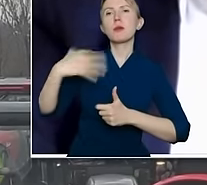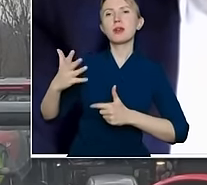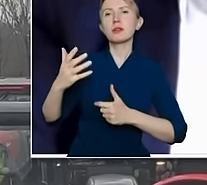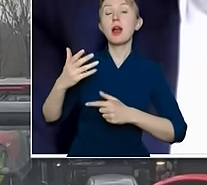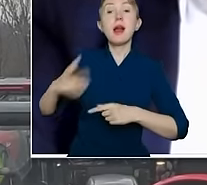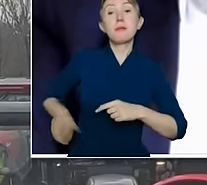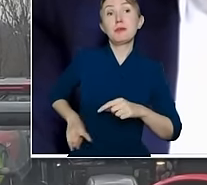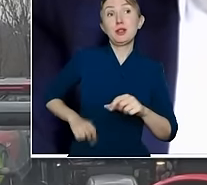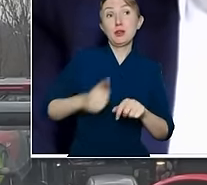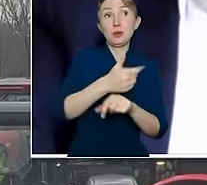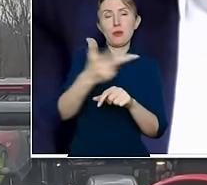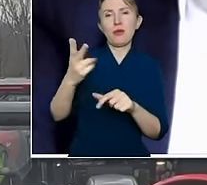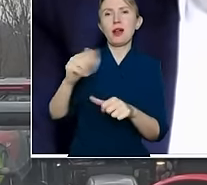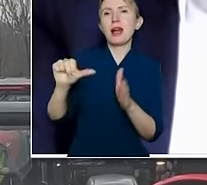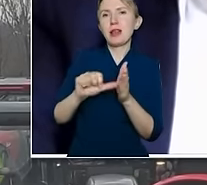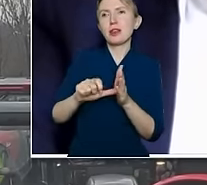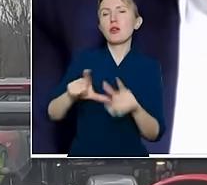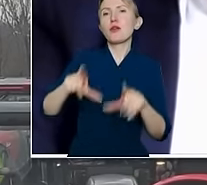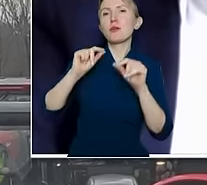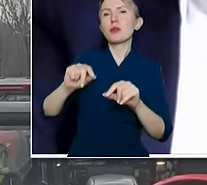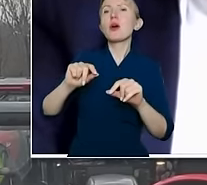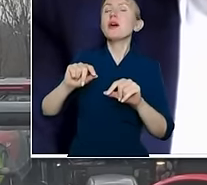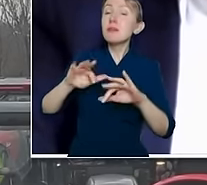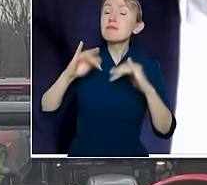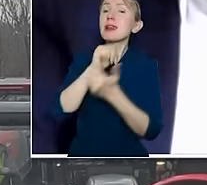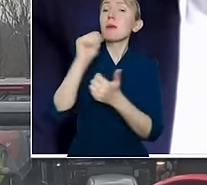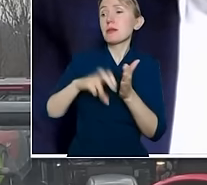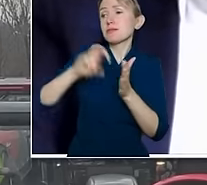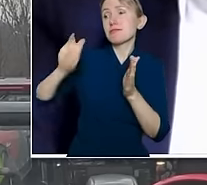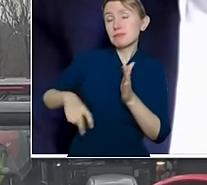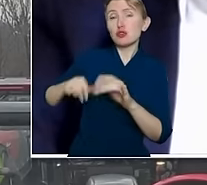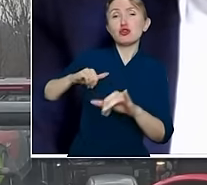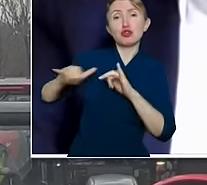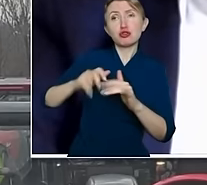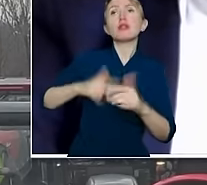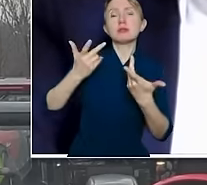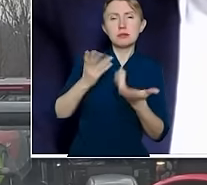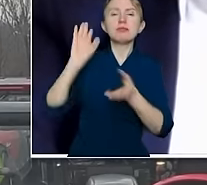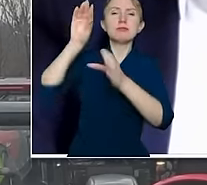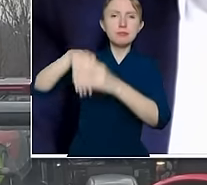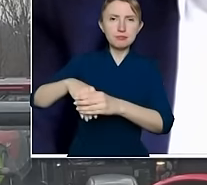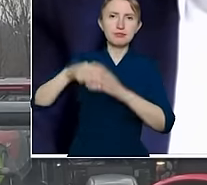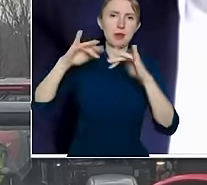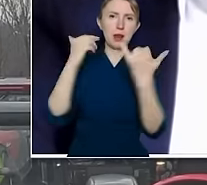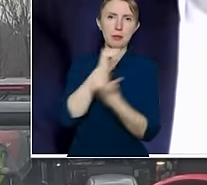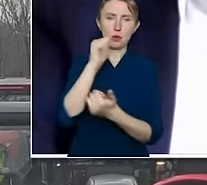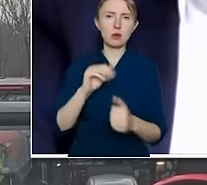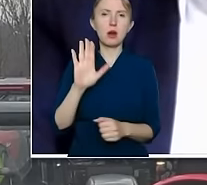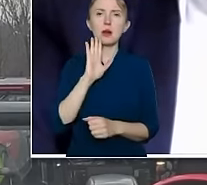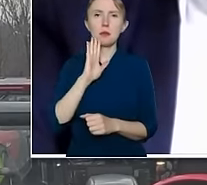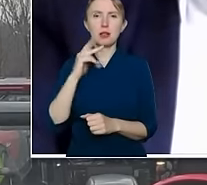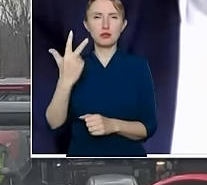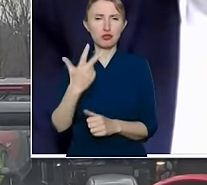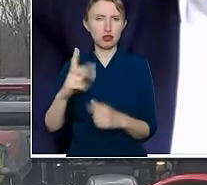ministrów, kandydując w wyborach do Parlamentu Europejskiego, odeszła z tego rządu. I to był ważny powód do rekonstrukcji. No ale to było chyba po 3